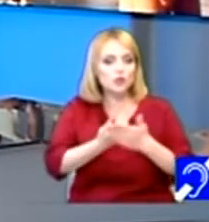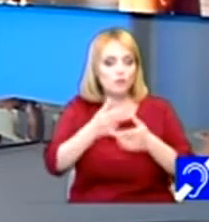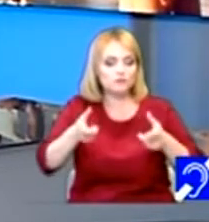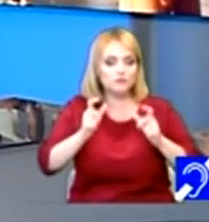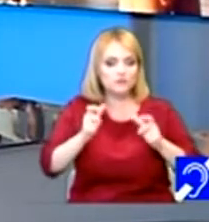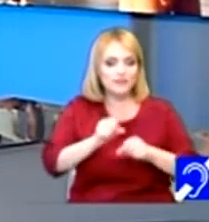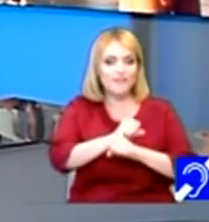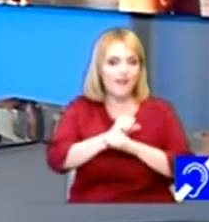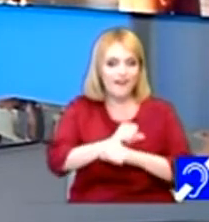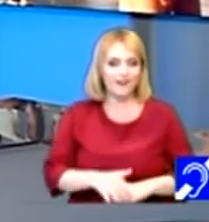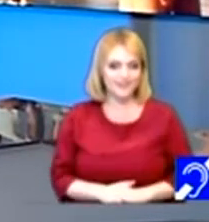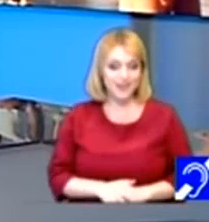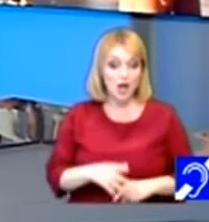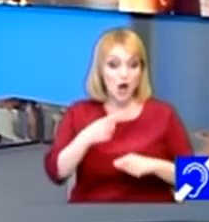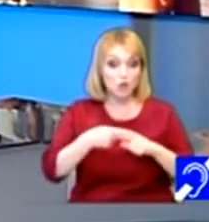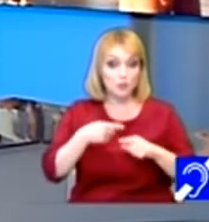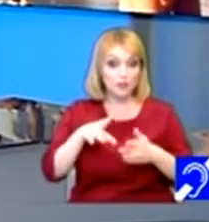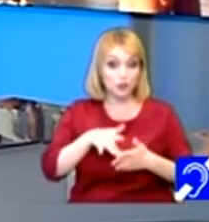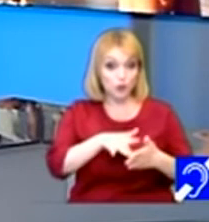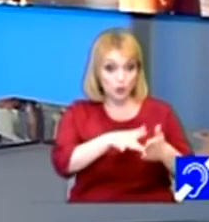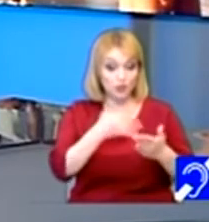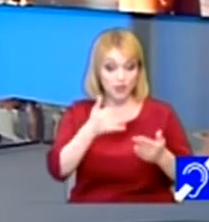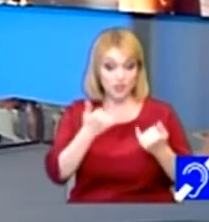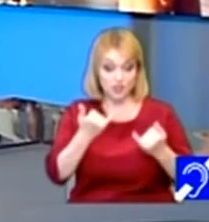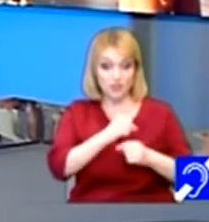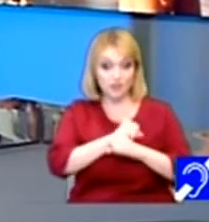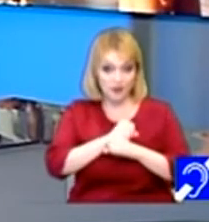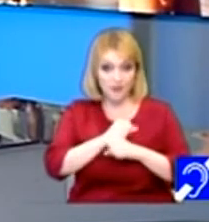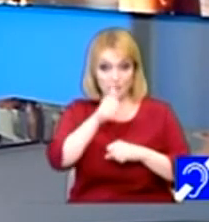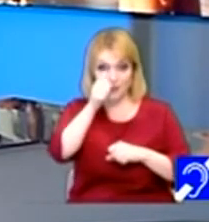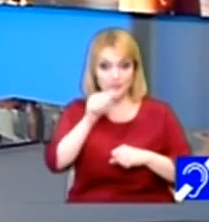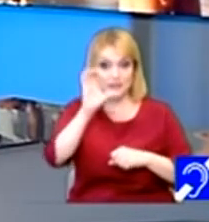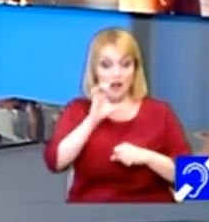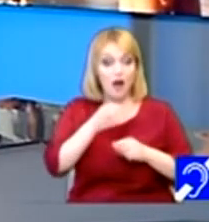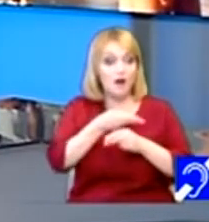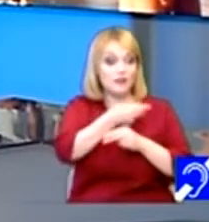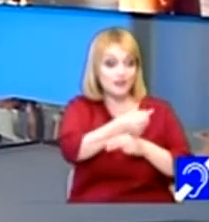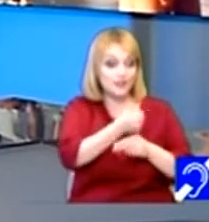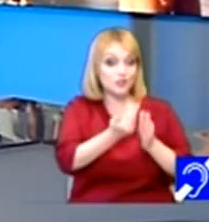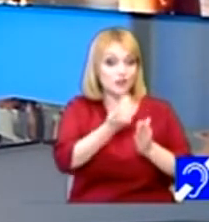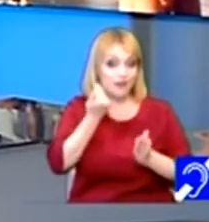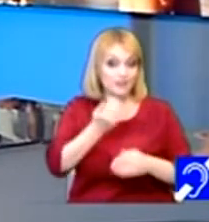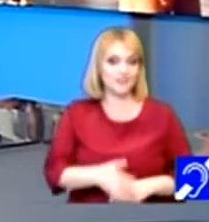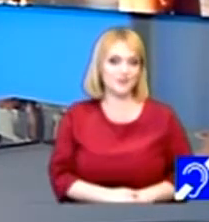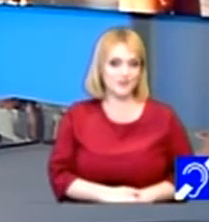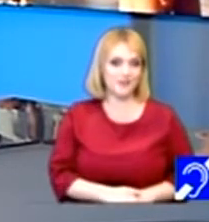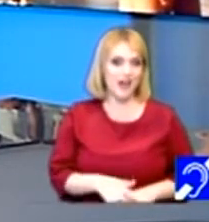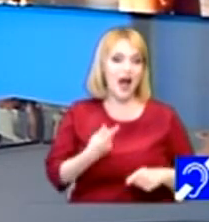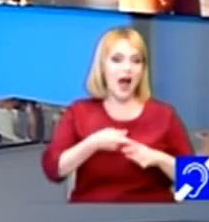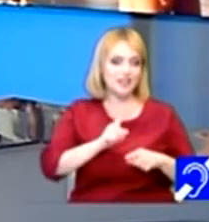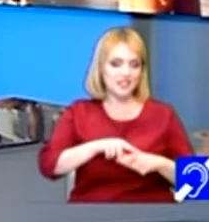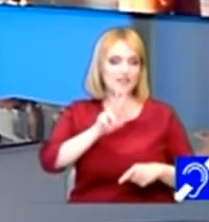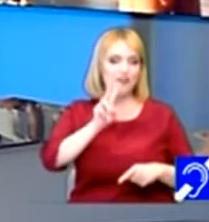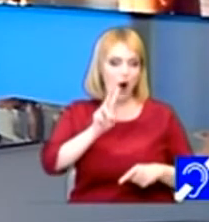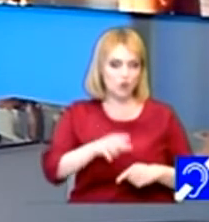vacanță. Jumătate dintre turiștii care își petrec începutul de septembrie pe litoral au achitat sejurul cu tichete. De altfel, voucherele au salvat